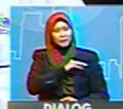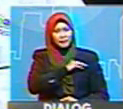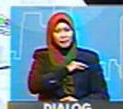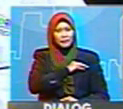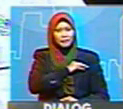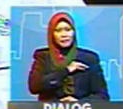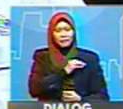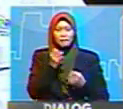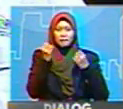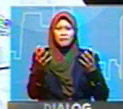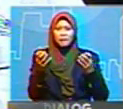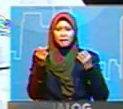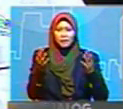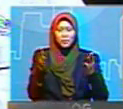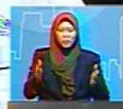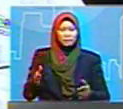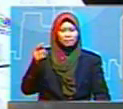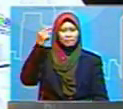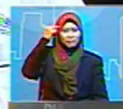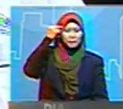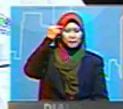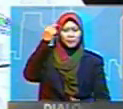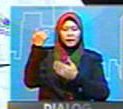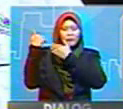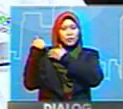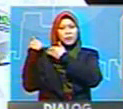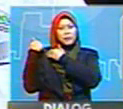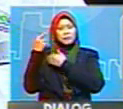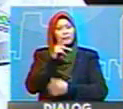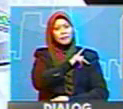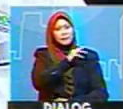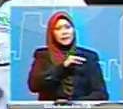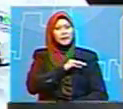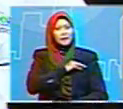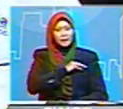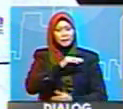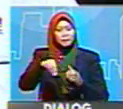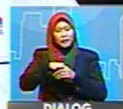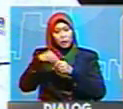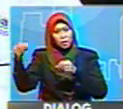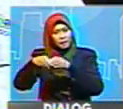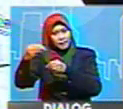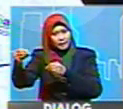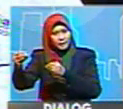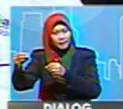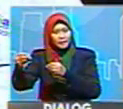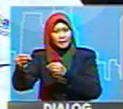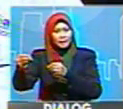sebenarnya ramai orang yang menganggap bahawa peranan Kementerian ini daripada pengeluaran sehingga